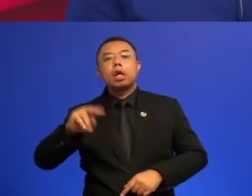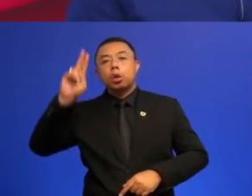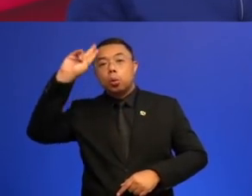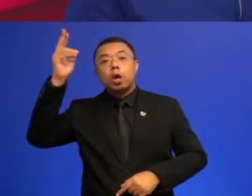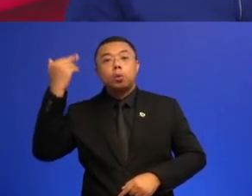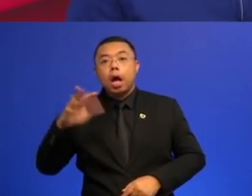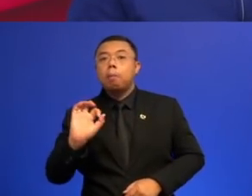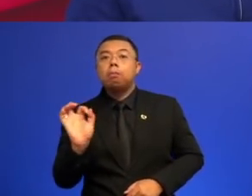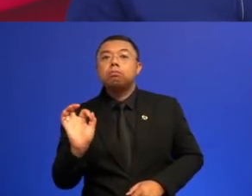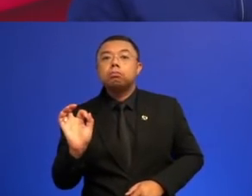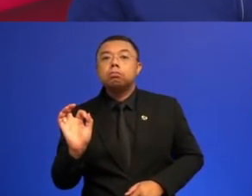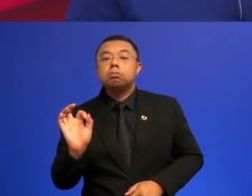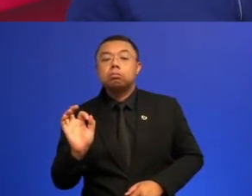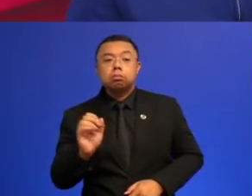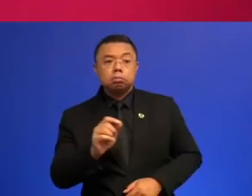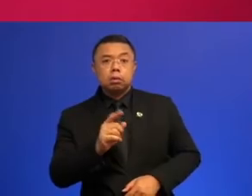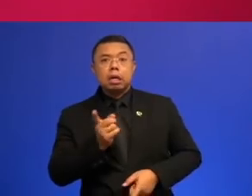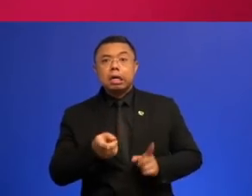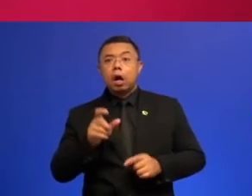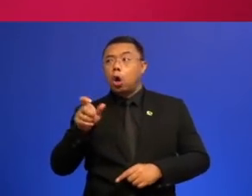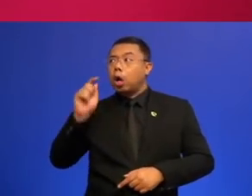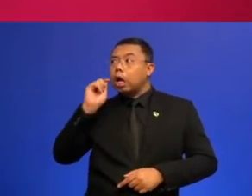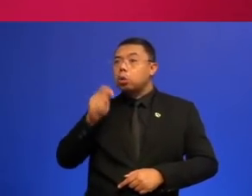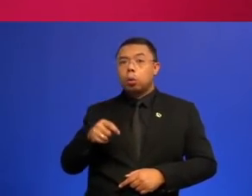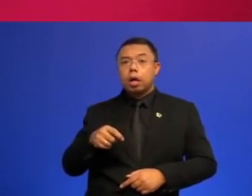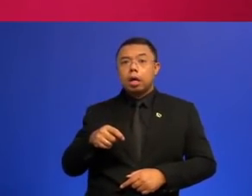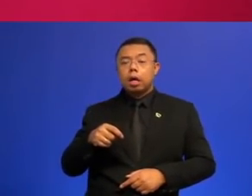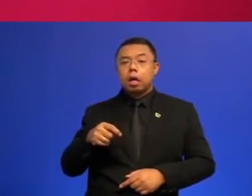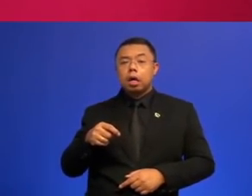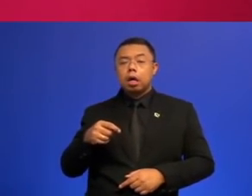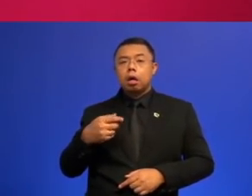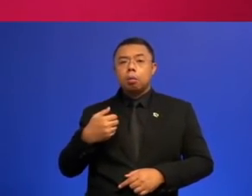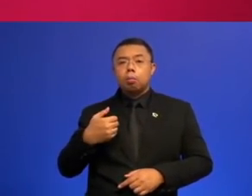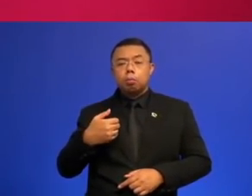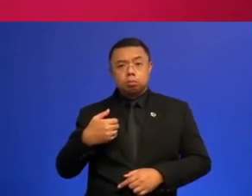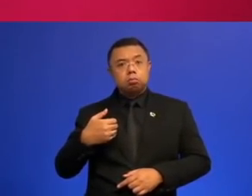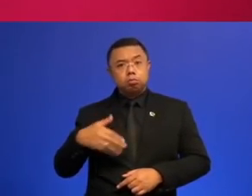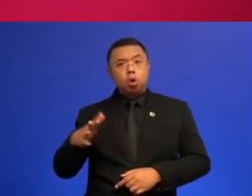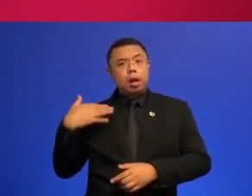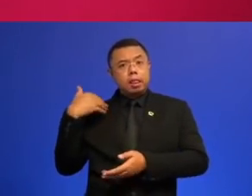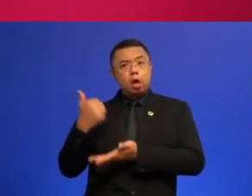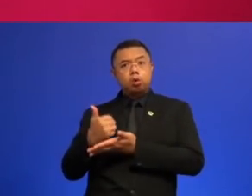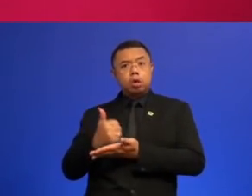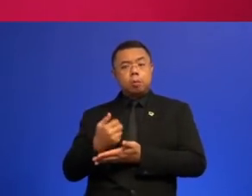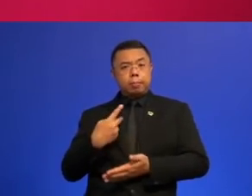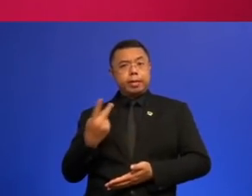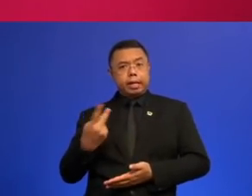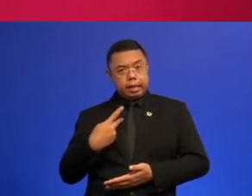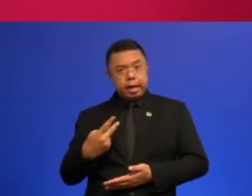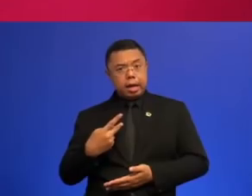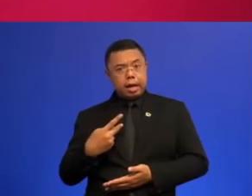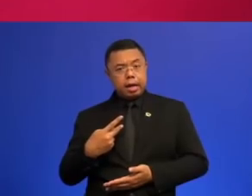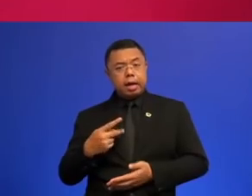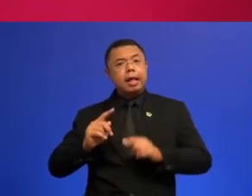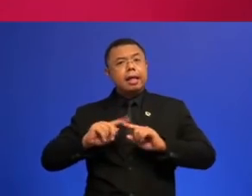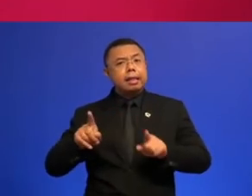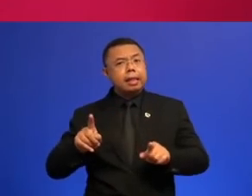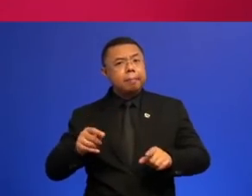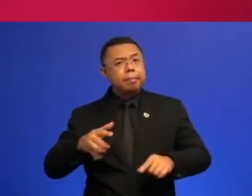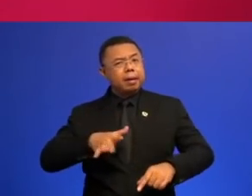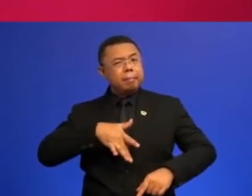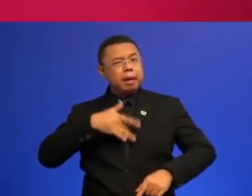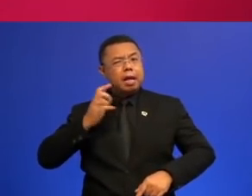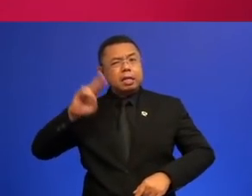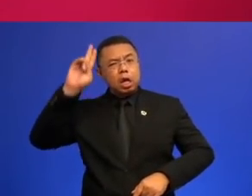enggak? Karena orang tua boleh menjadi tanggung jawab kita. Tetapi